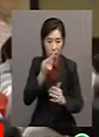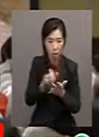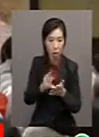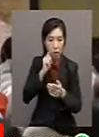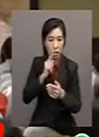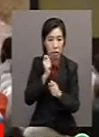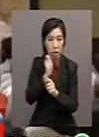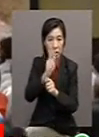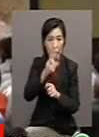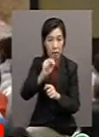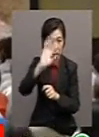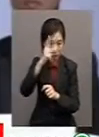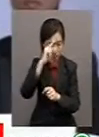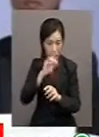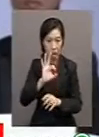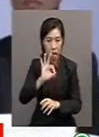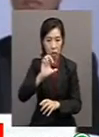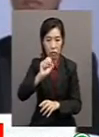เนชั่นกรุ๊ปจำนวน